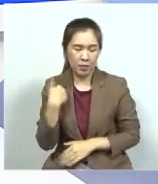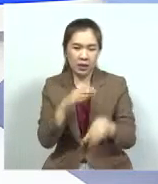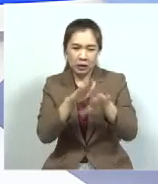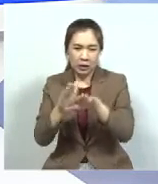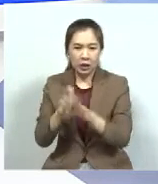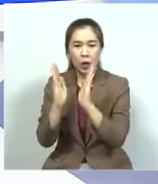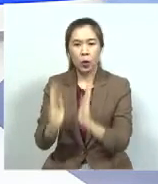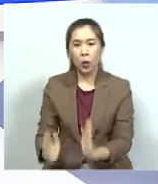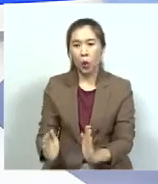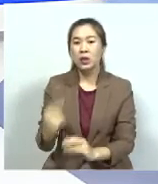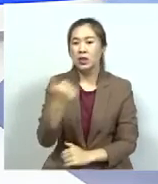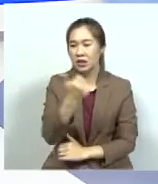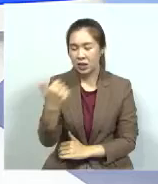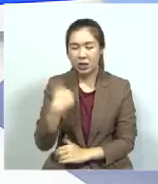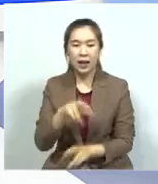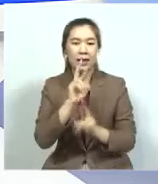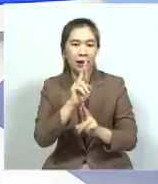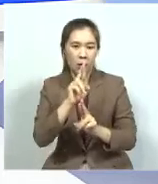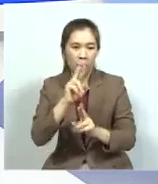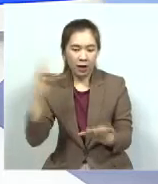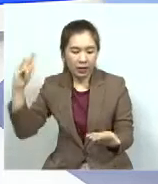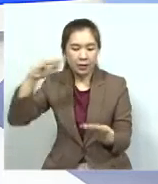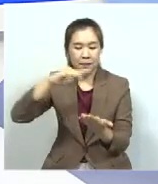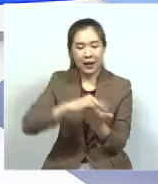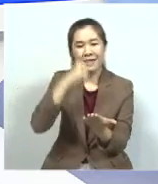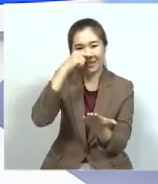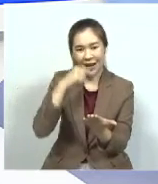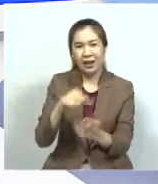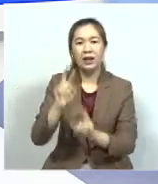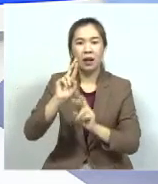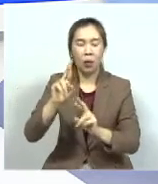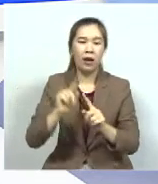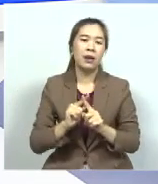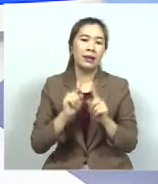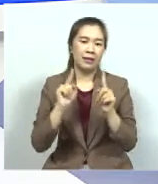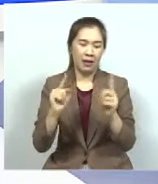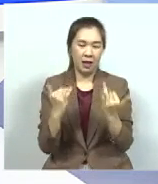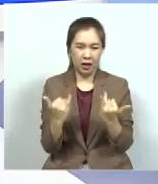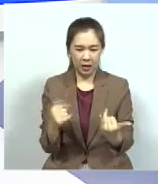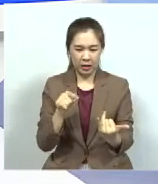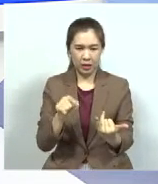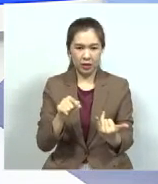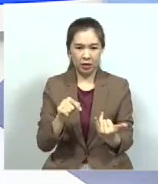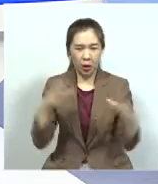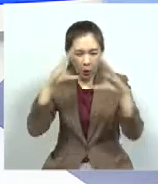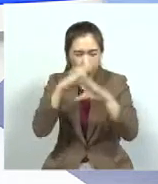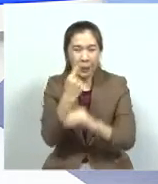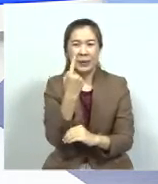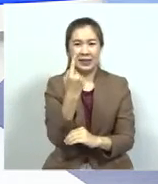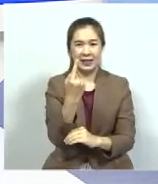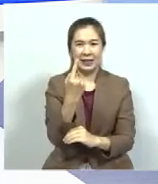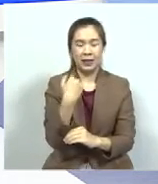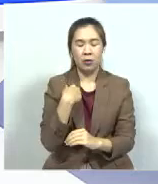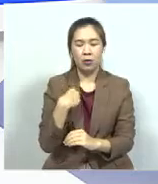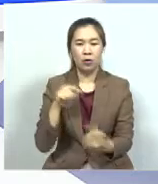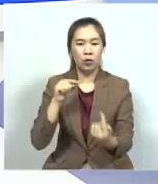นให้นักท่องเที่ยวคนอื่นๆระมัดระวังกรณีที่เดินทางมาเที่ยวประเทศไทยแต่เหตุการณ์ที่เกิดขึ้นเรียกว่าเพียงข้ามคืนเท่านั้นค่ะ